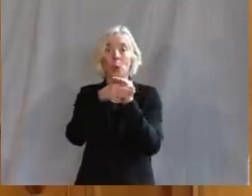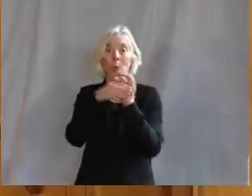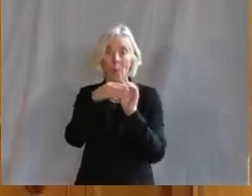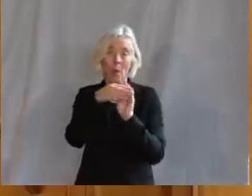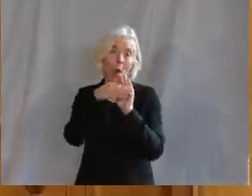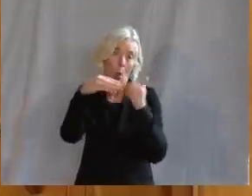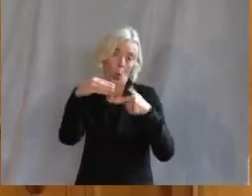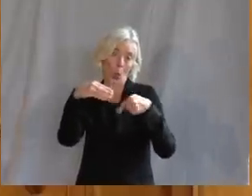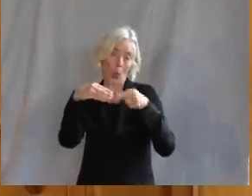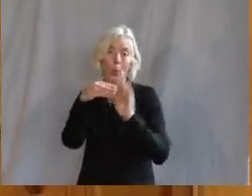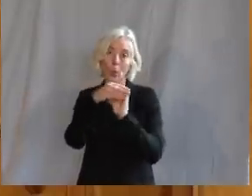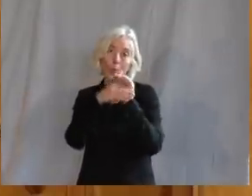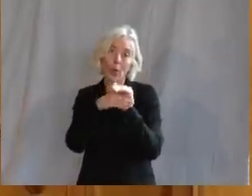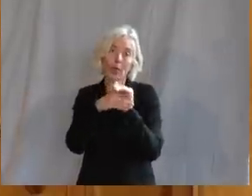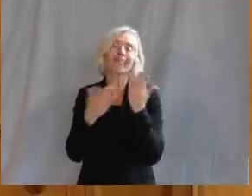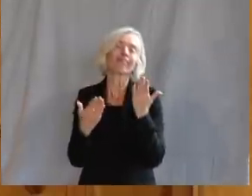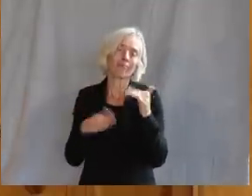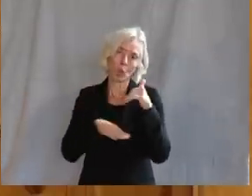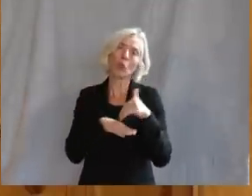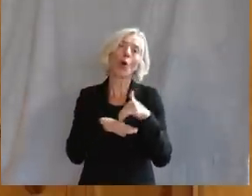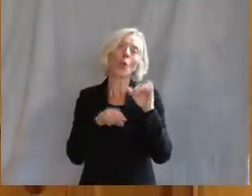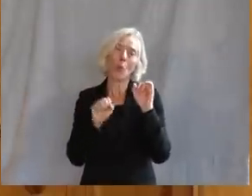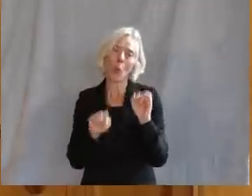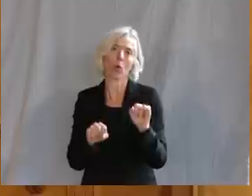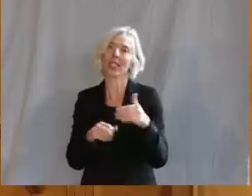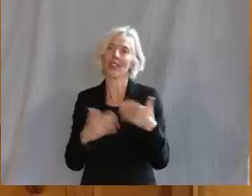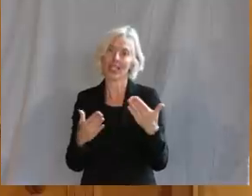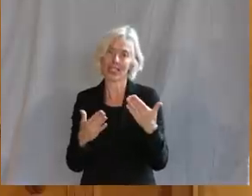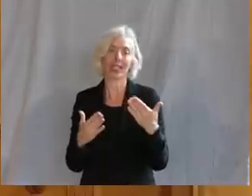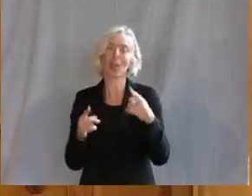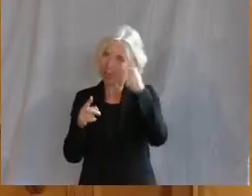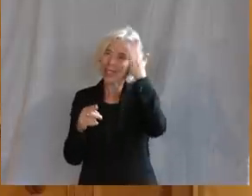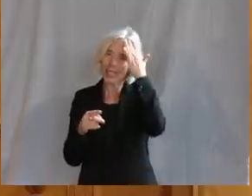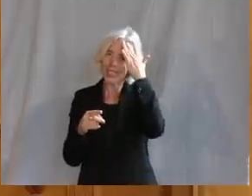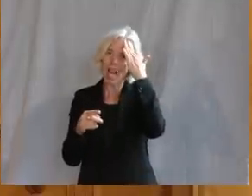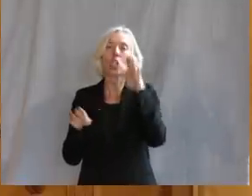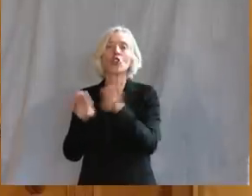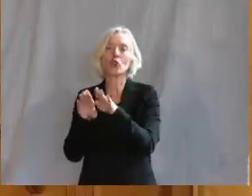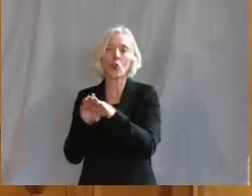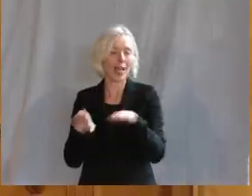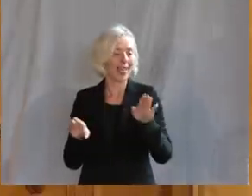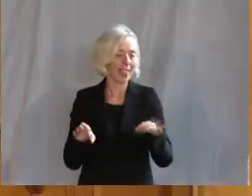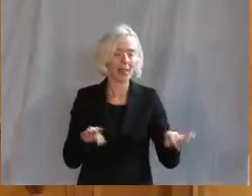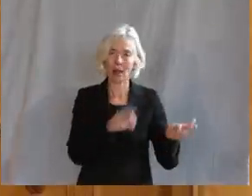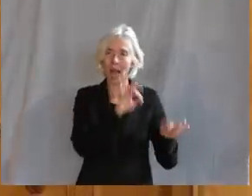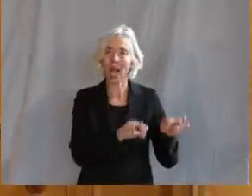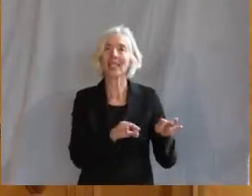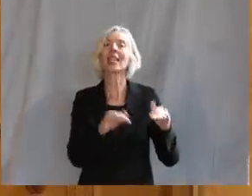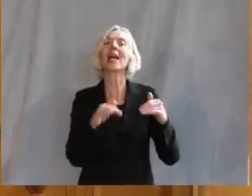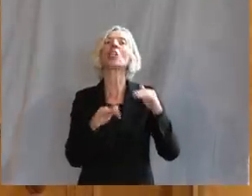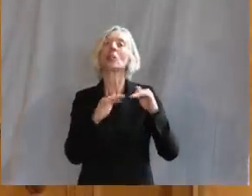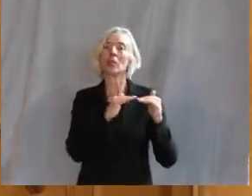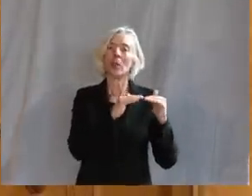Phase des Drei-Stufen-Plans, den es ja sowohl für die Kitas als auch für die Schulen gibt, weiterhin gelten. Und